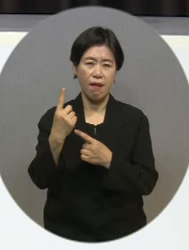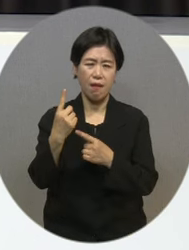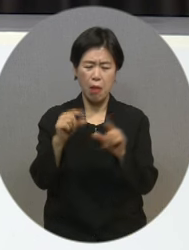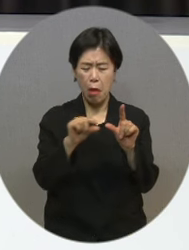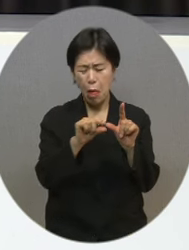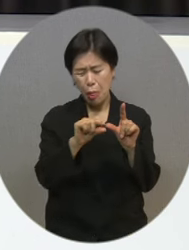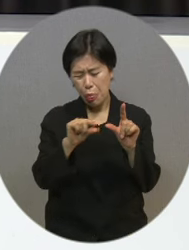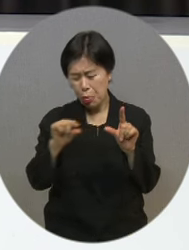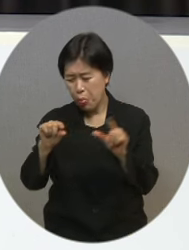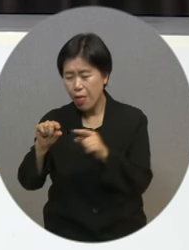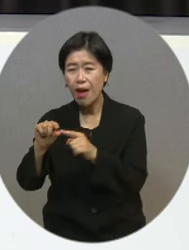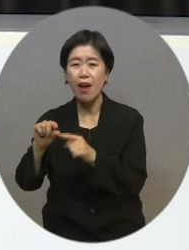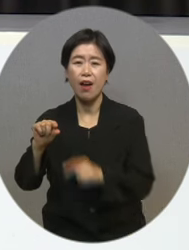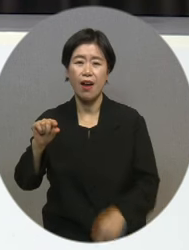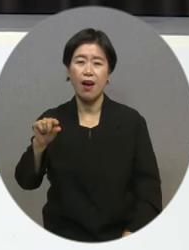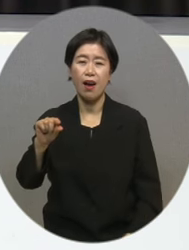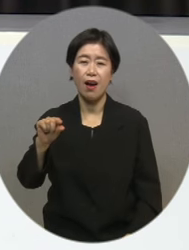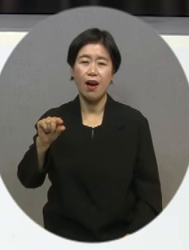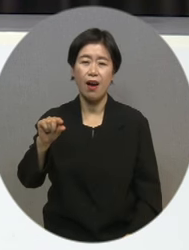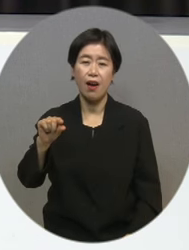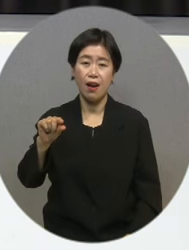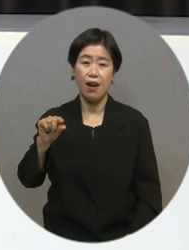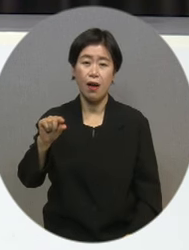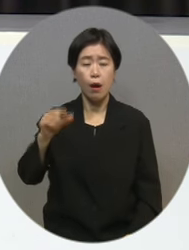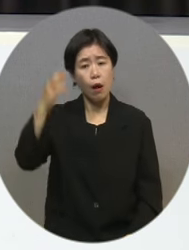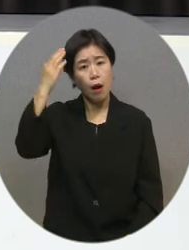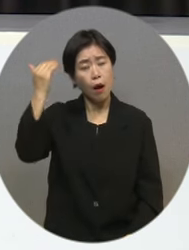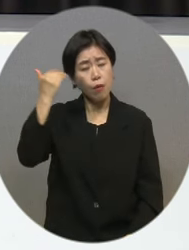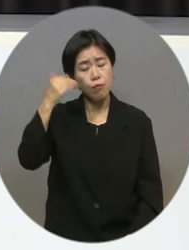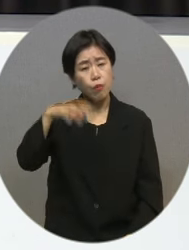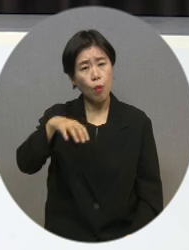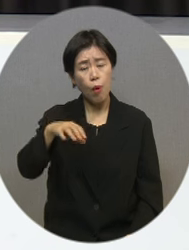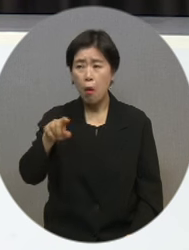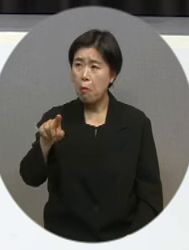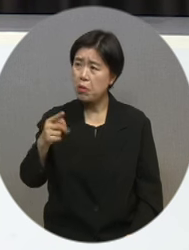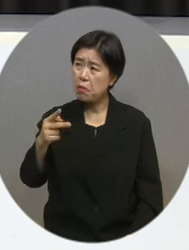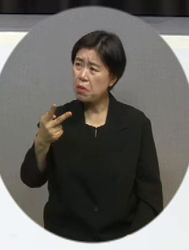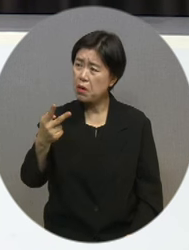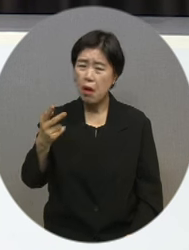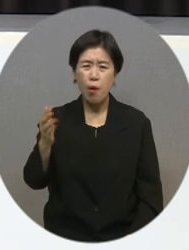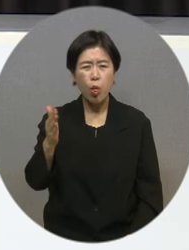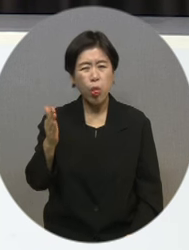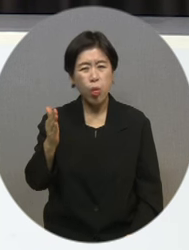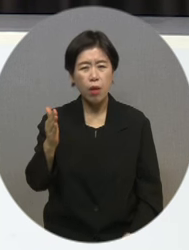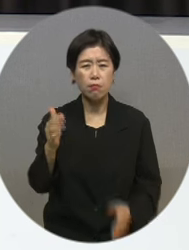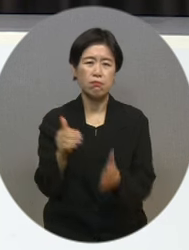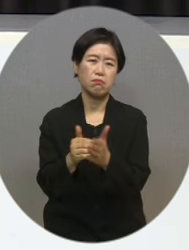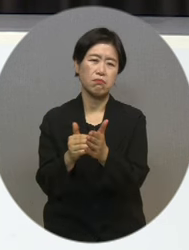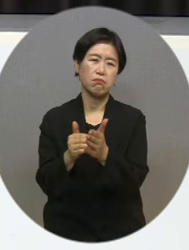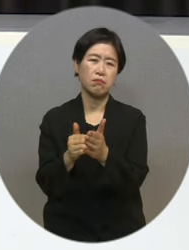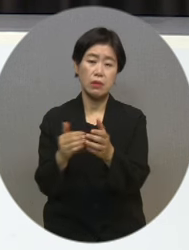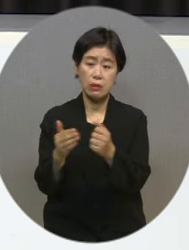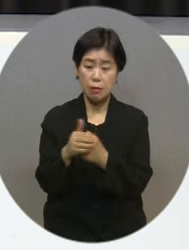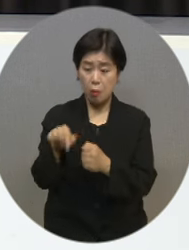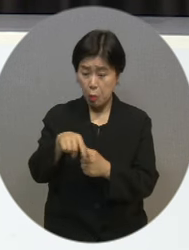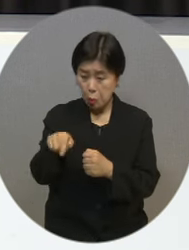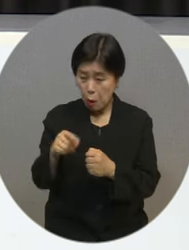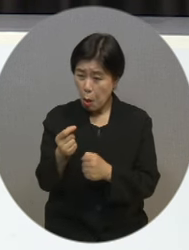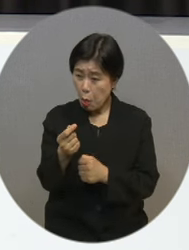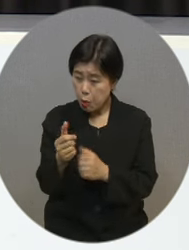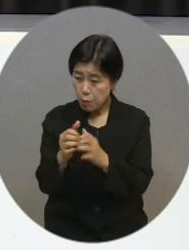변성증 이런 분들은 우리나라에 몇백 명안 되는 그래서 잘 개발이 안